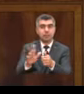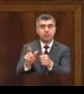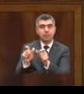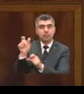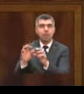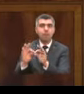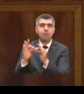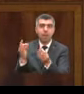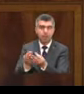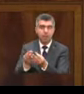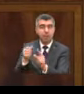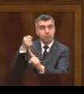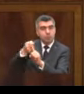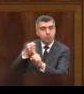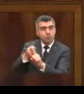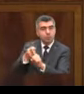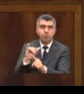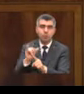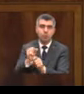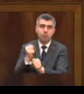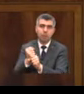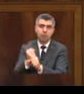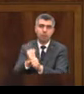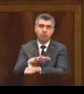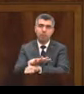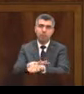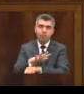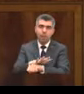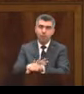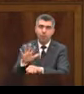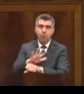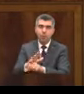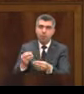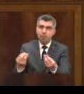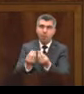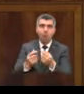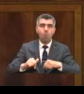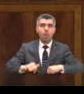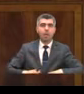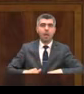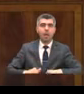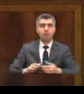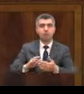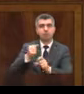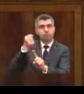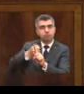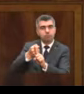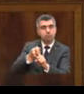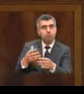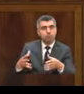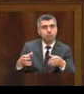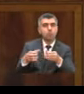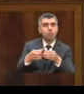بفضل المجهودات الكبيرة التي يبذلها كل المتدخلين في هذا الملف من أجل ضمان إدماج